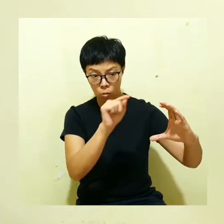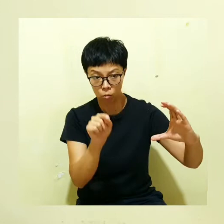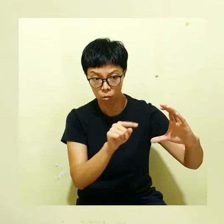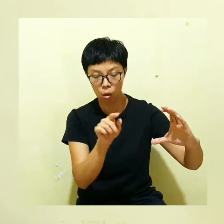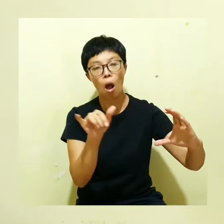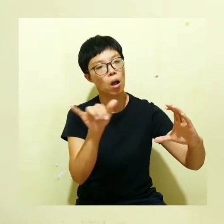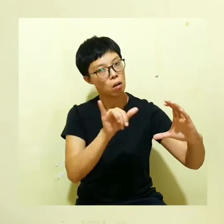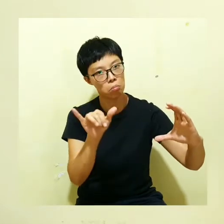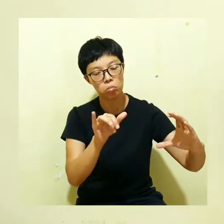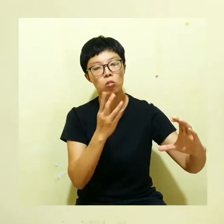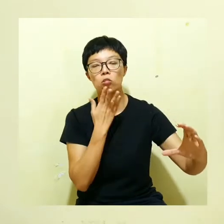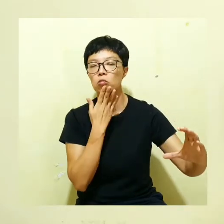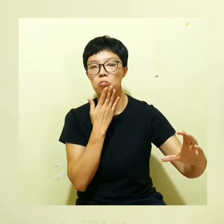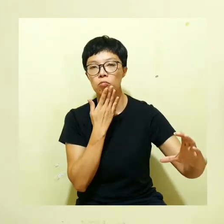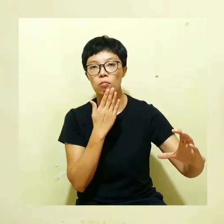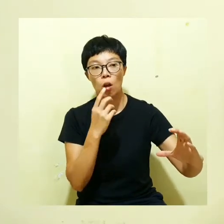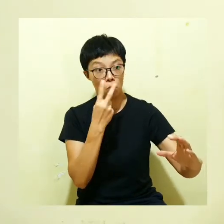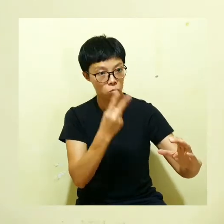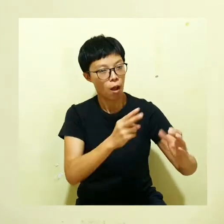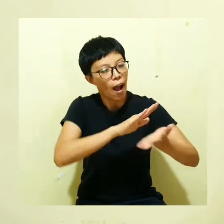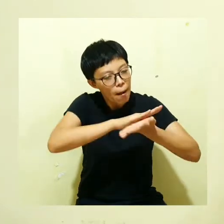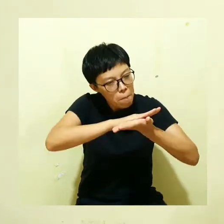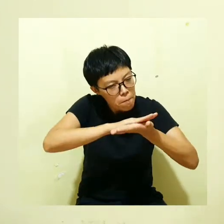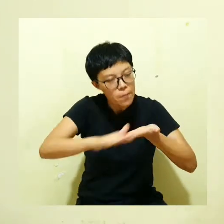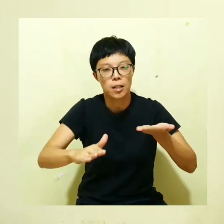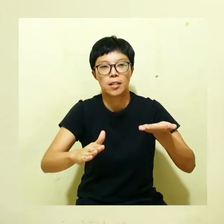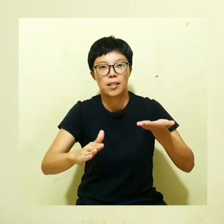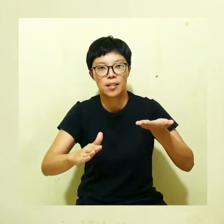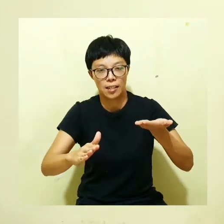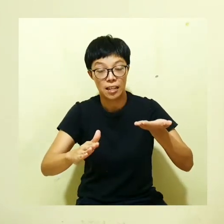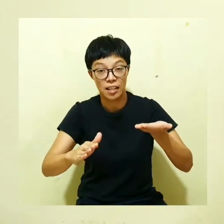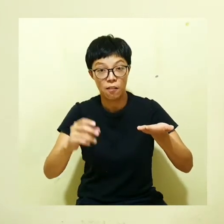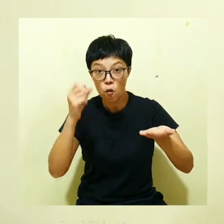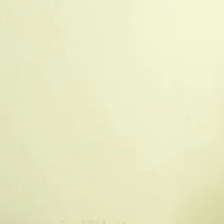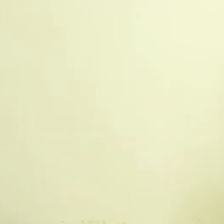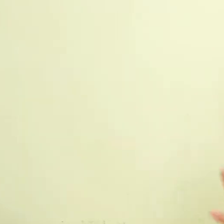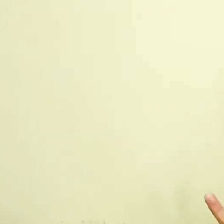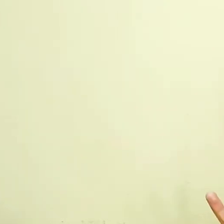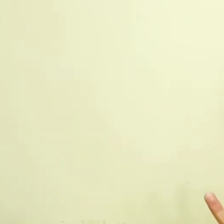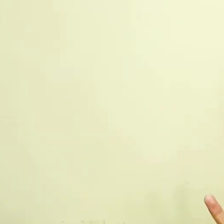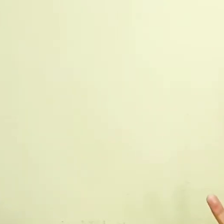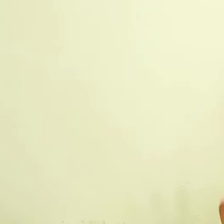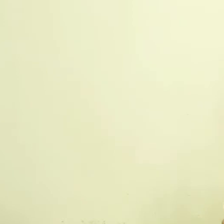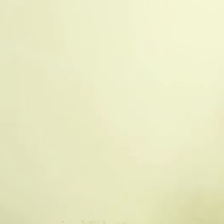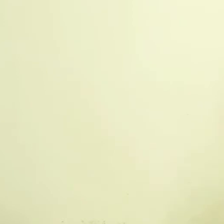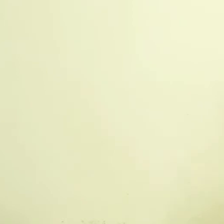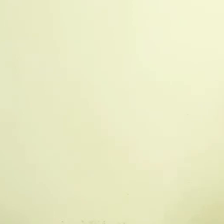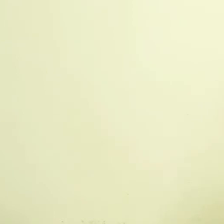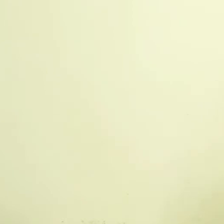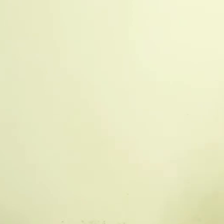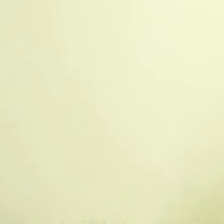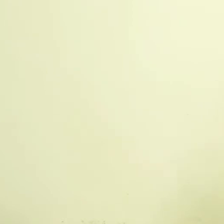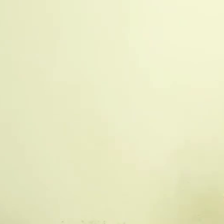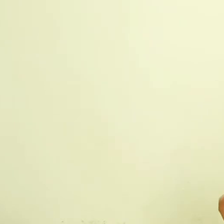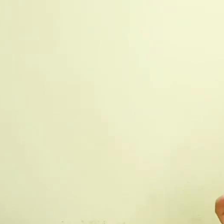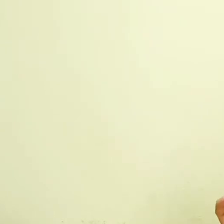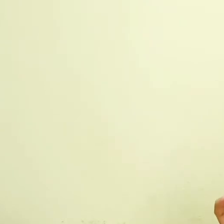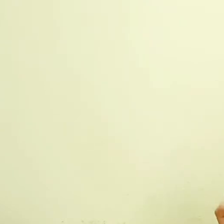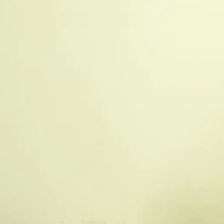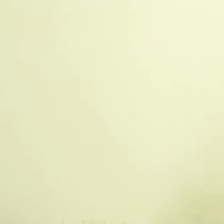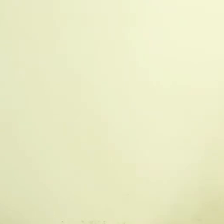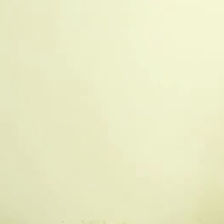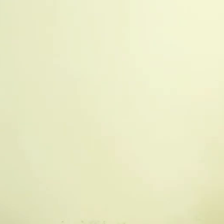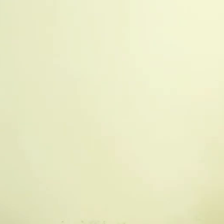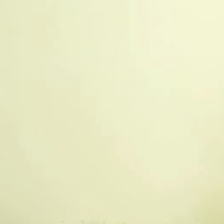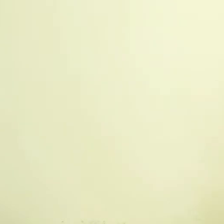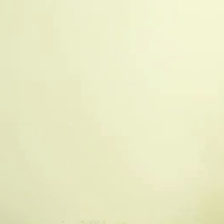去，所以它整个画面看起来它是在一起的，它不是分开的。如果线条使用很